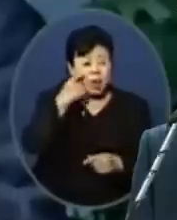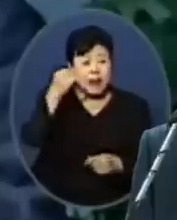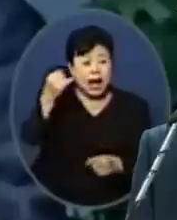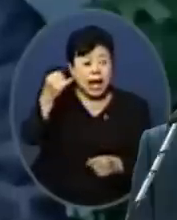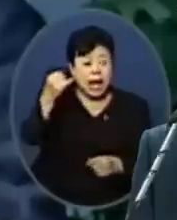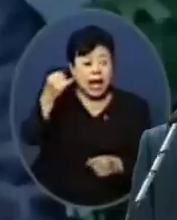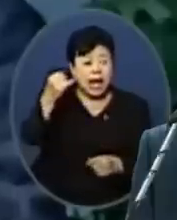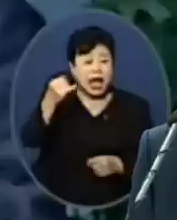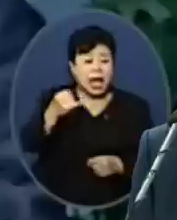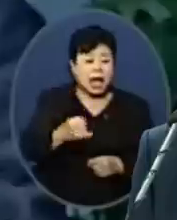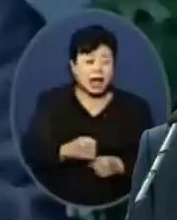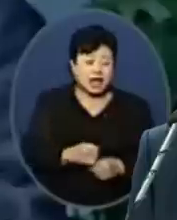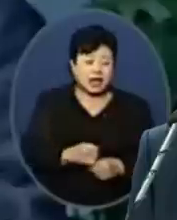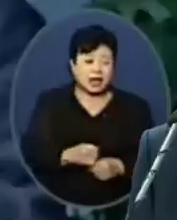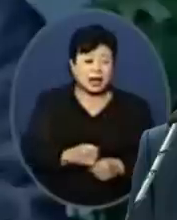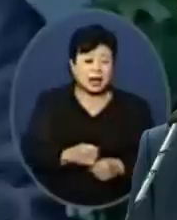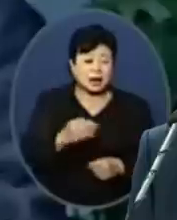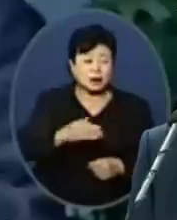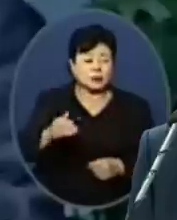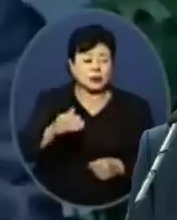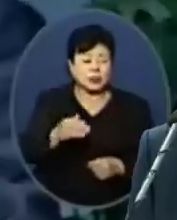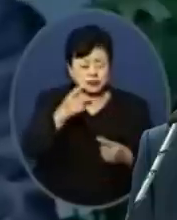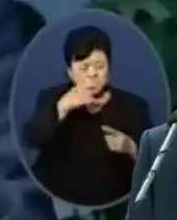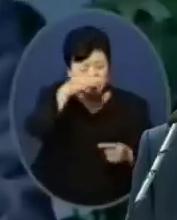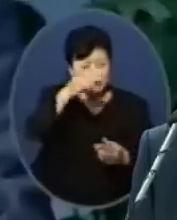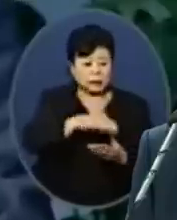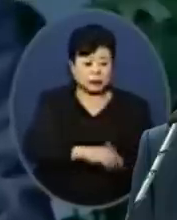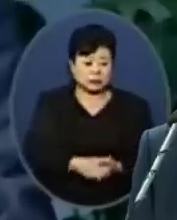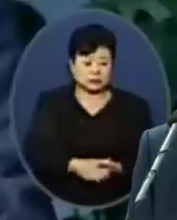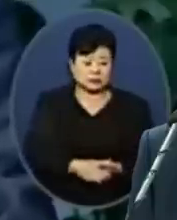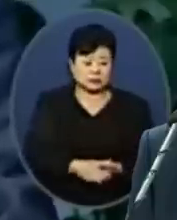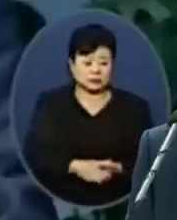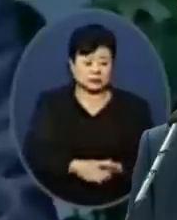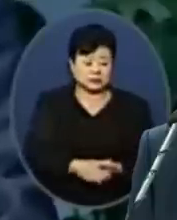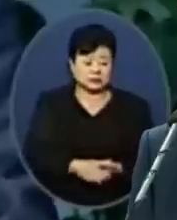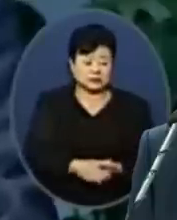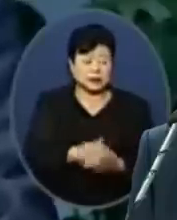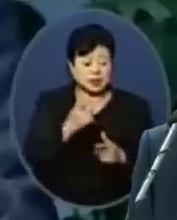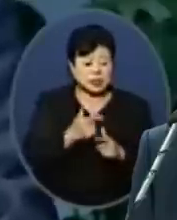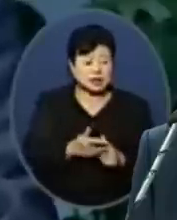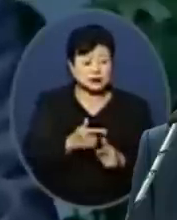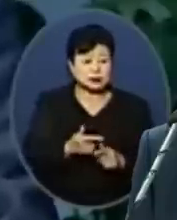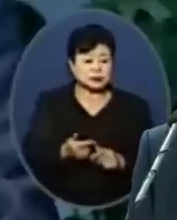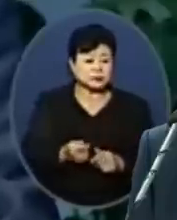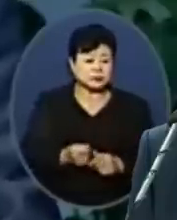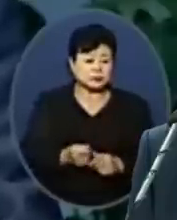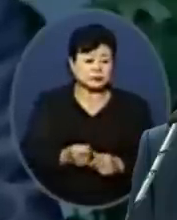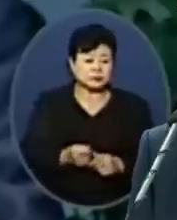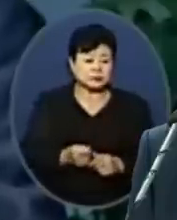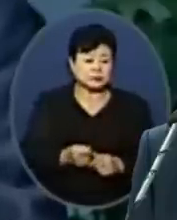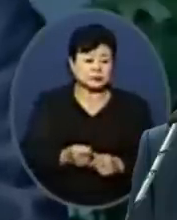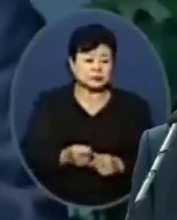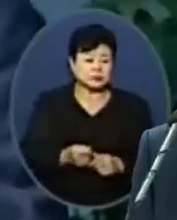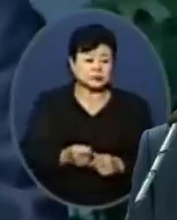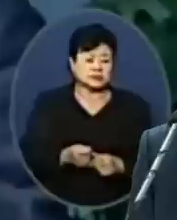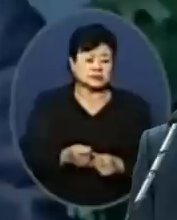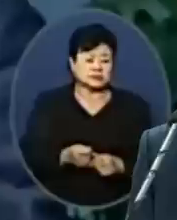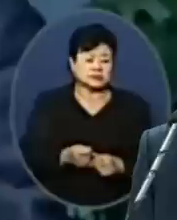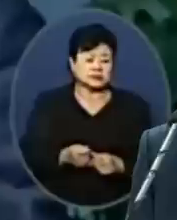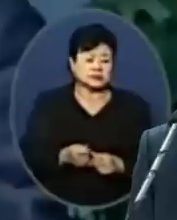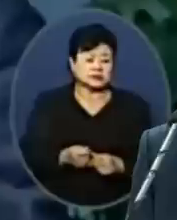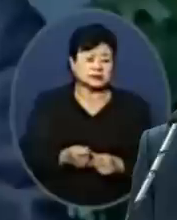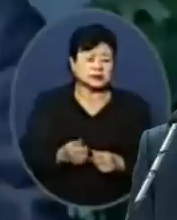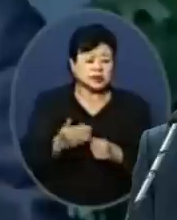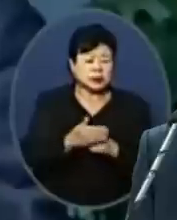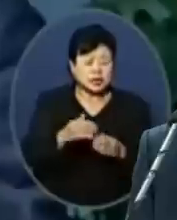어머니는 공평하게 지옥에 갔습니다. 예수님 죽은 그 은혜를 믿지 않으니까